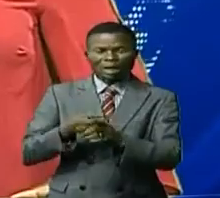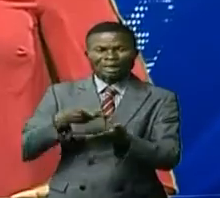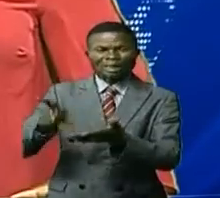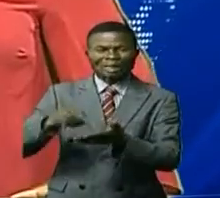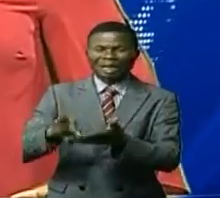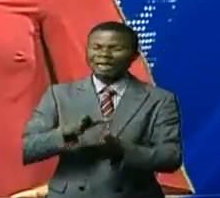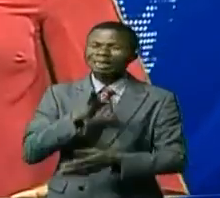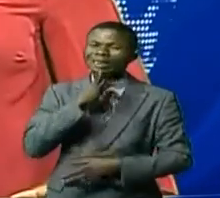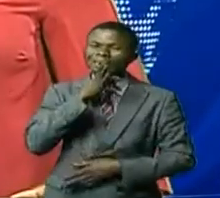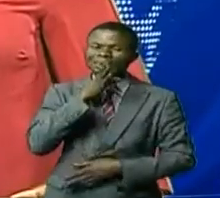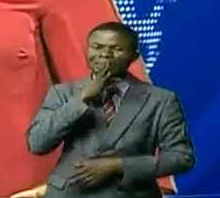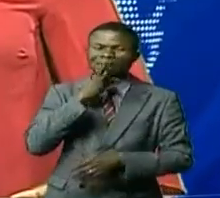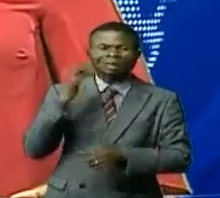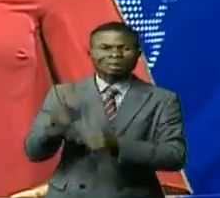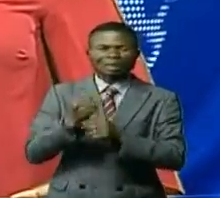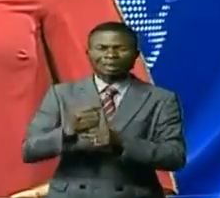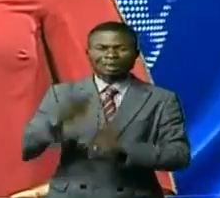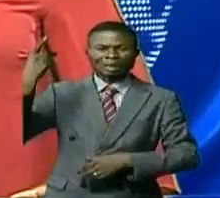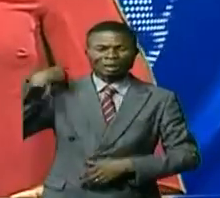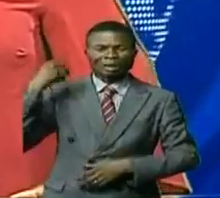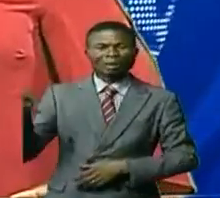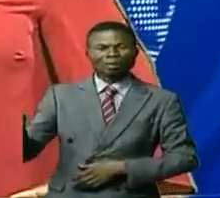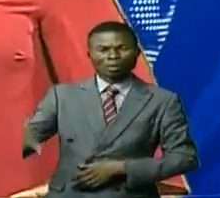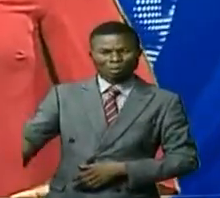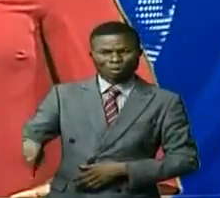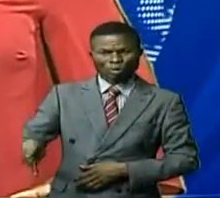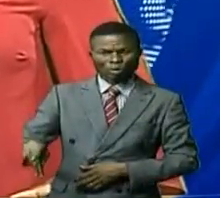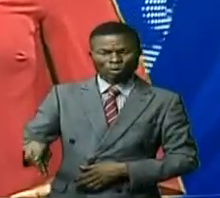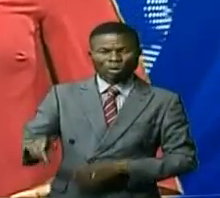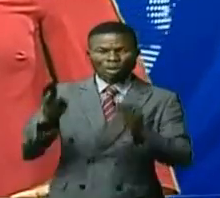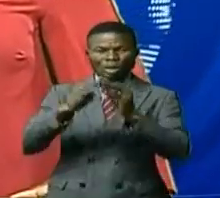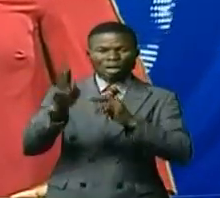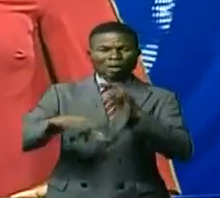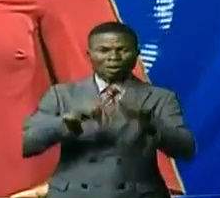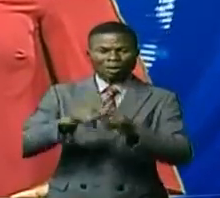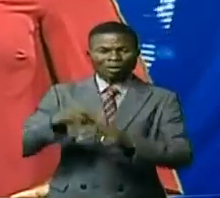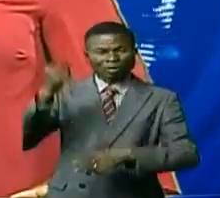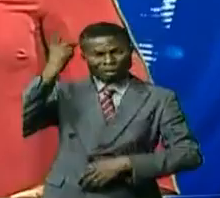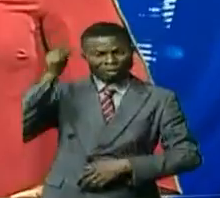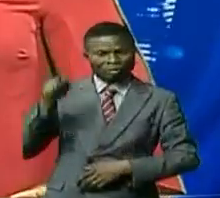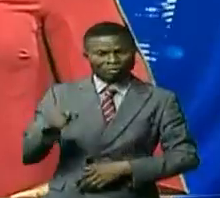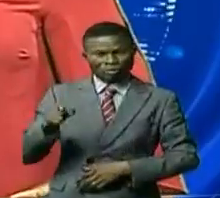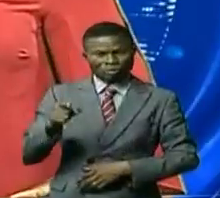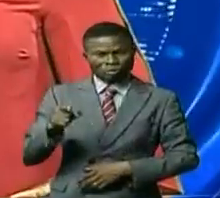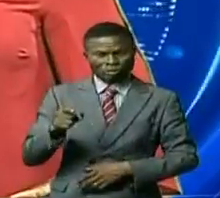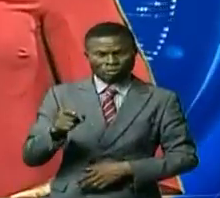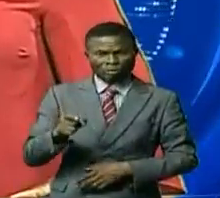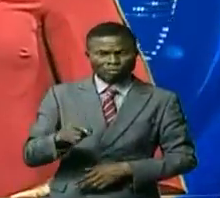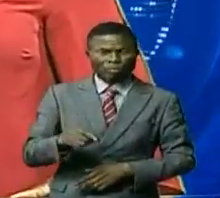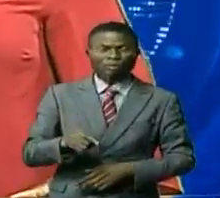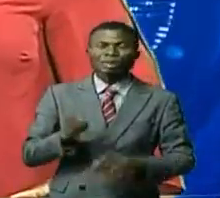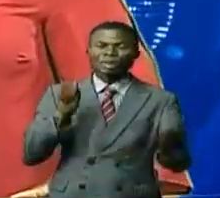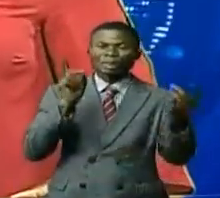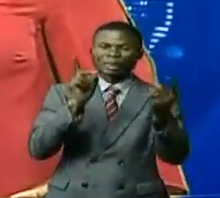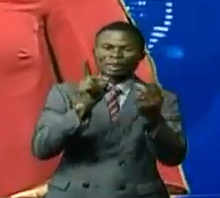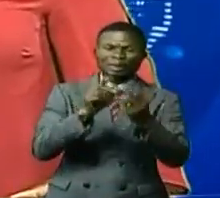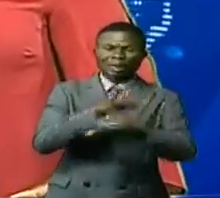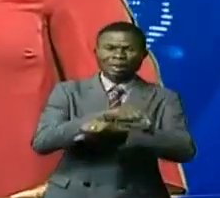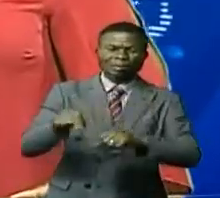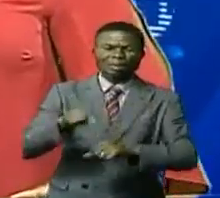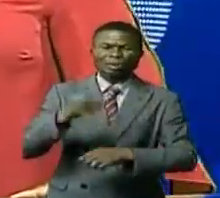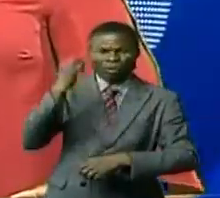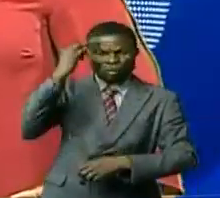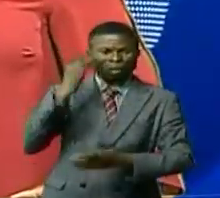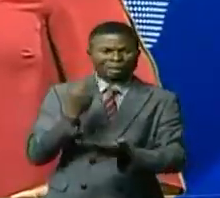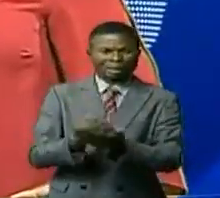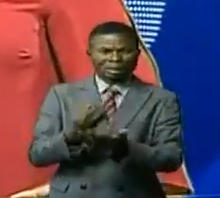frais de fonctionnement, les députés provinciaux de l'Assemblée provinciale de Kinshasa étaient en sitting au ministère des Finances. Un accord